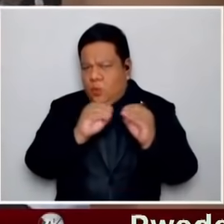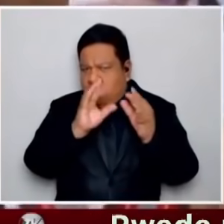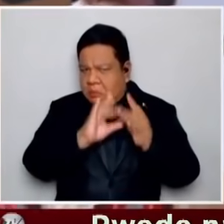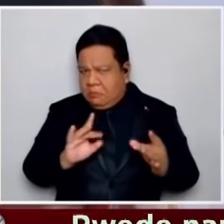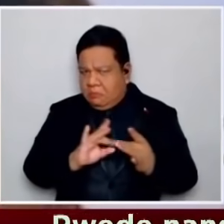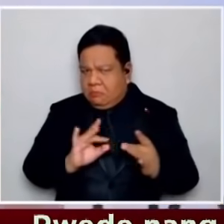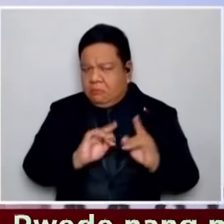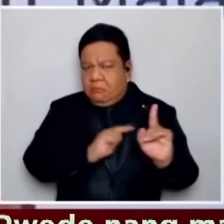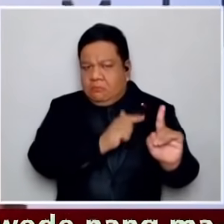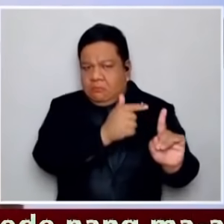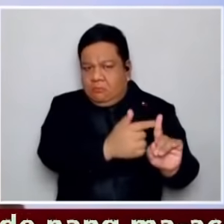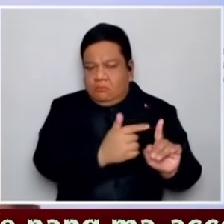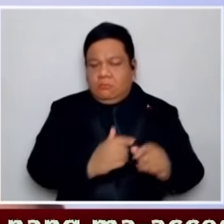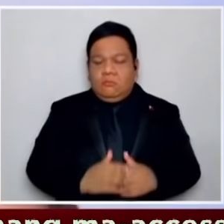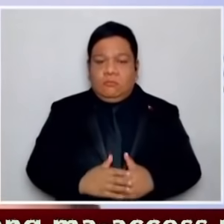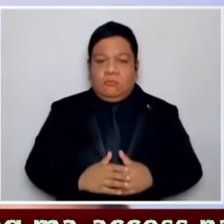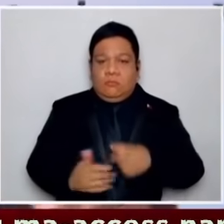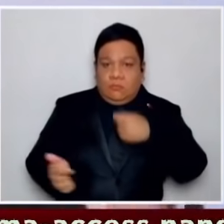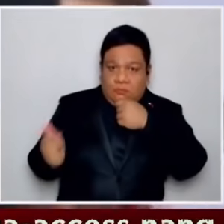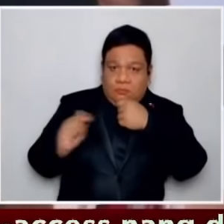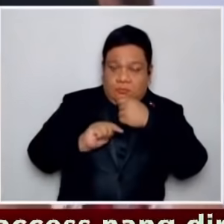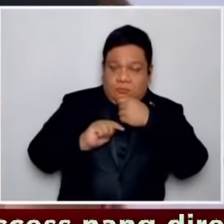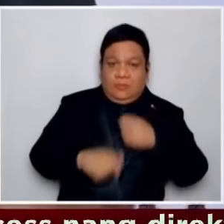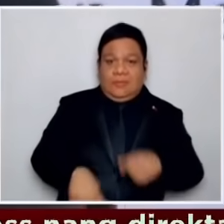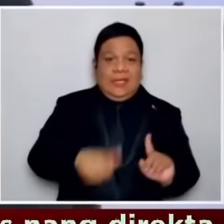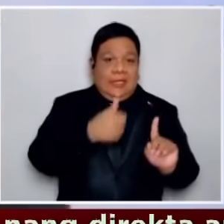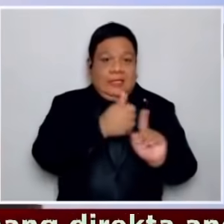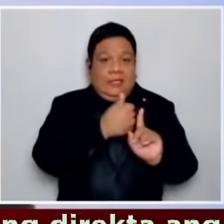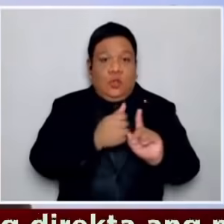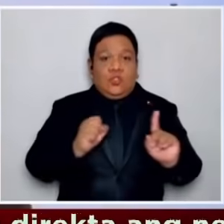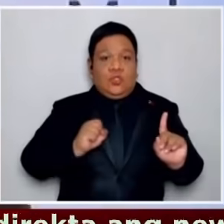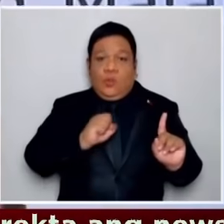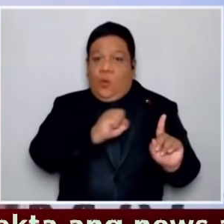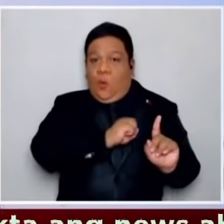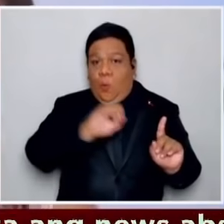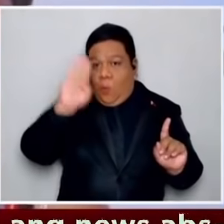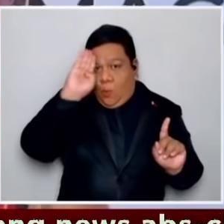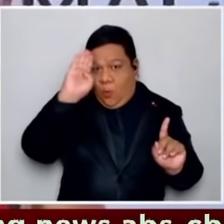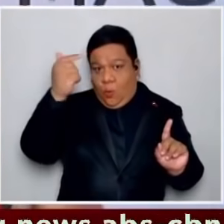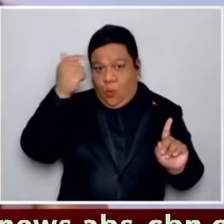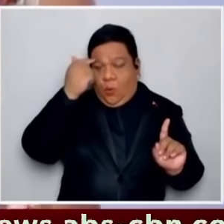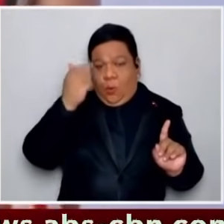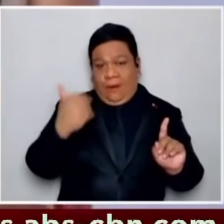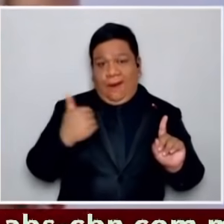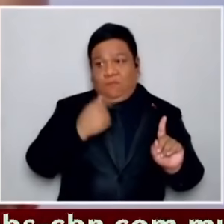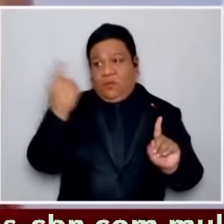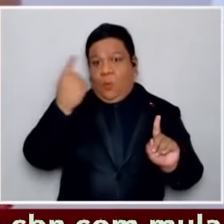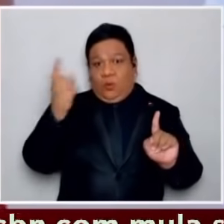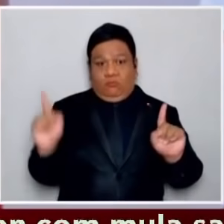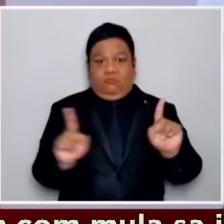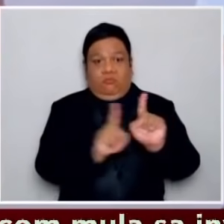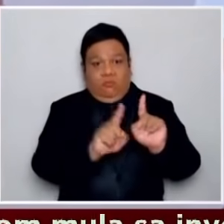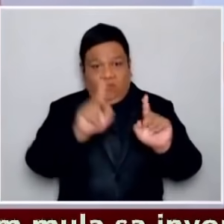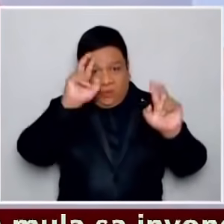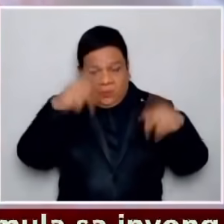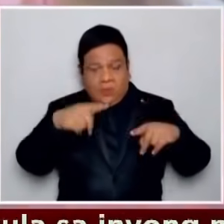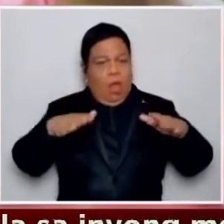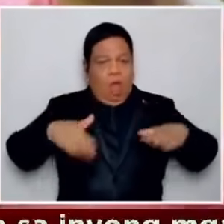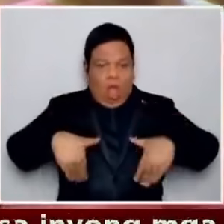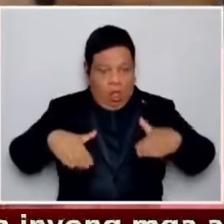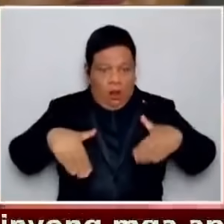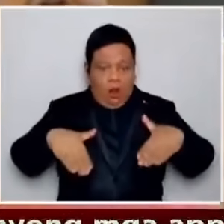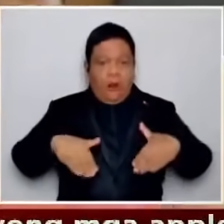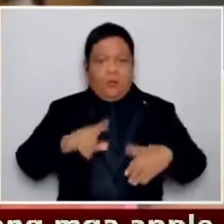Wala pa ring running mate sa presidential aspirant Senator Bongo para sa halalan 2022. Ang target niyang